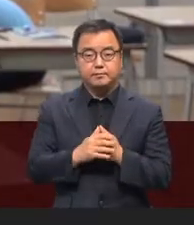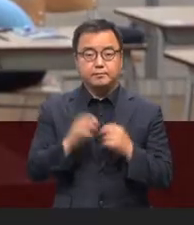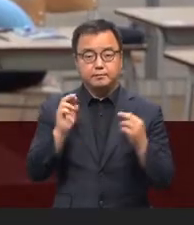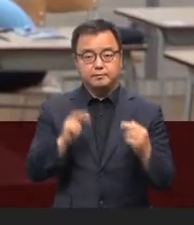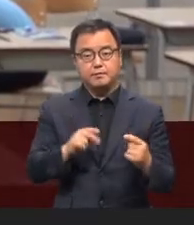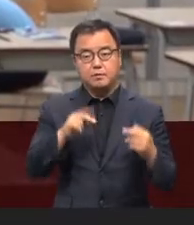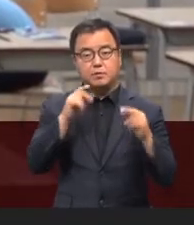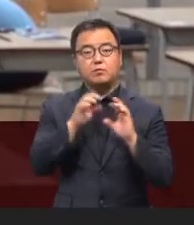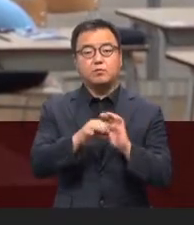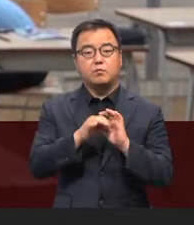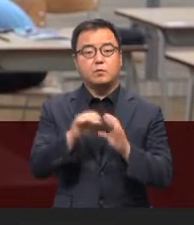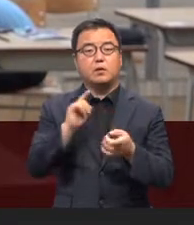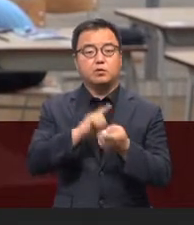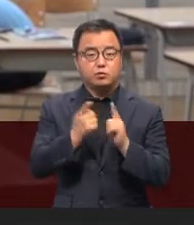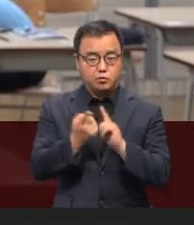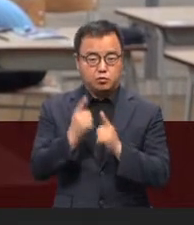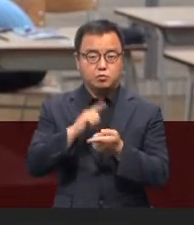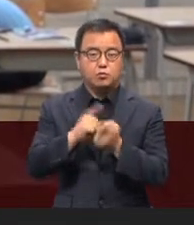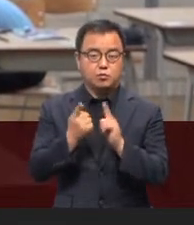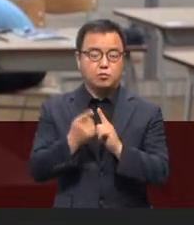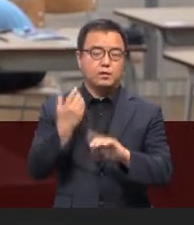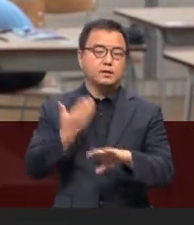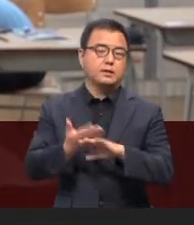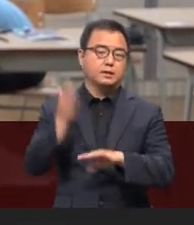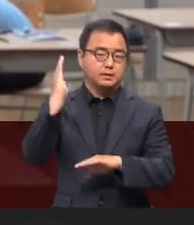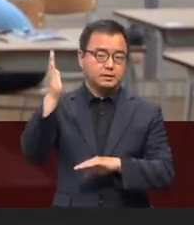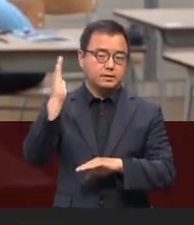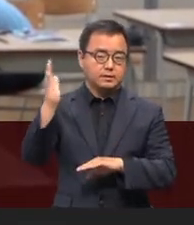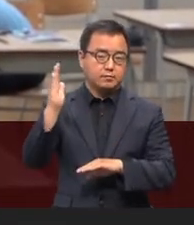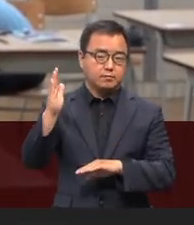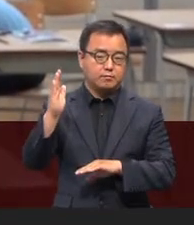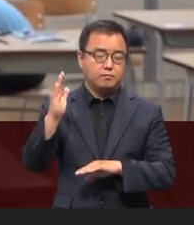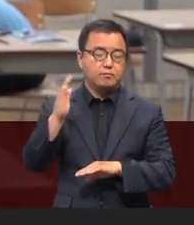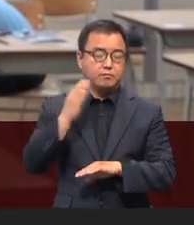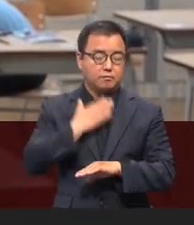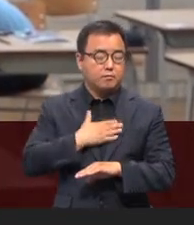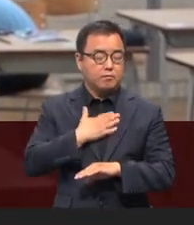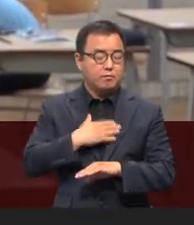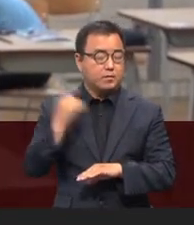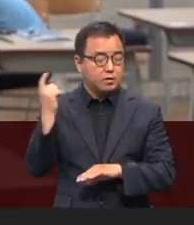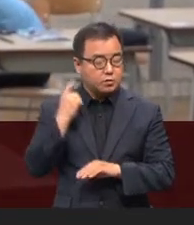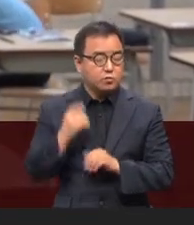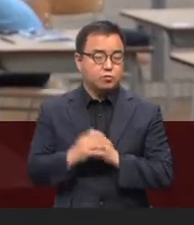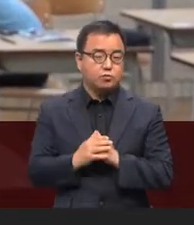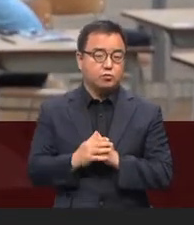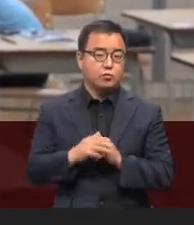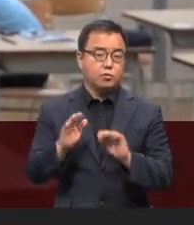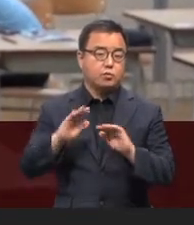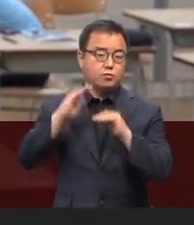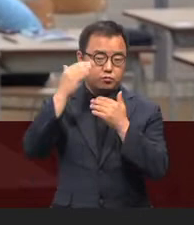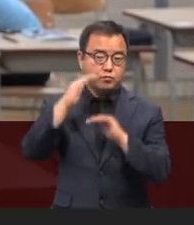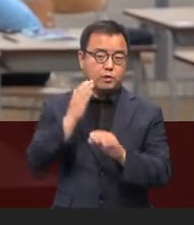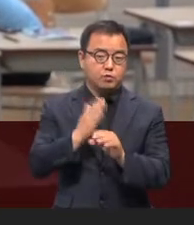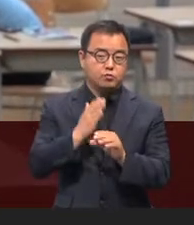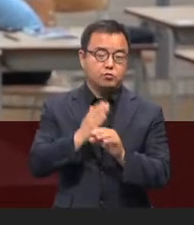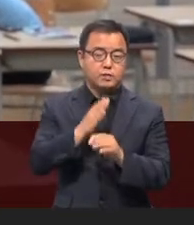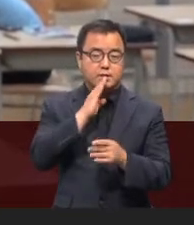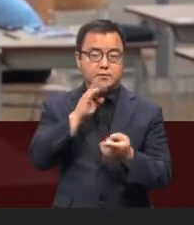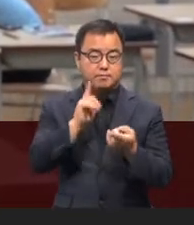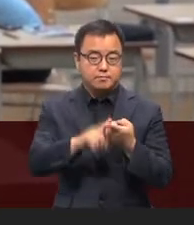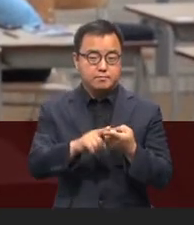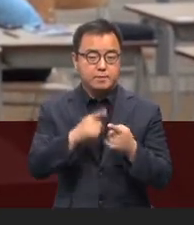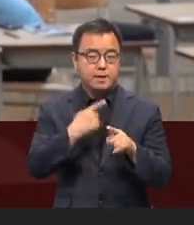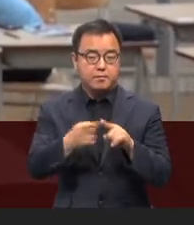통해서 서로 간에 서로 다른 의견들을 서로가 들어보고 그 과정 속에서 합리적인